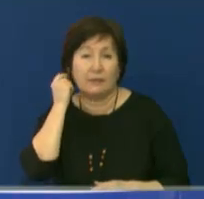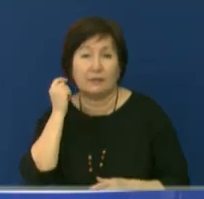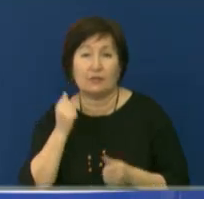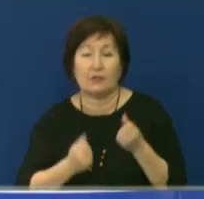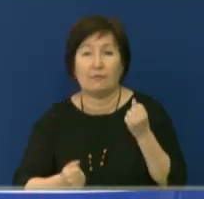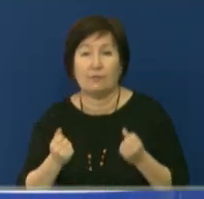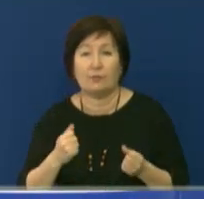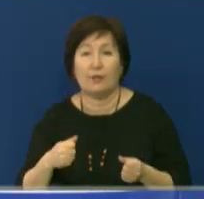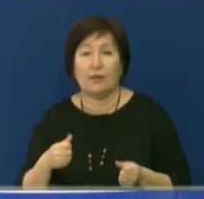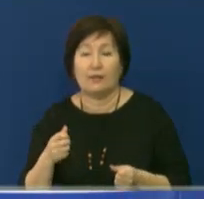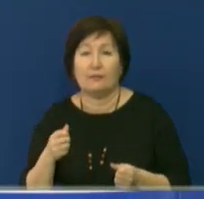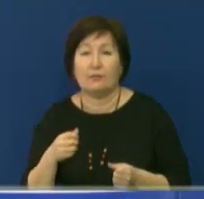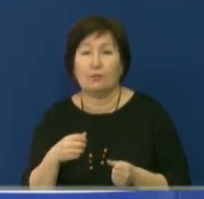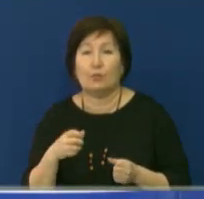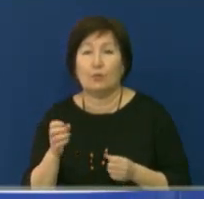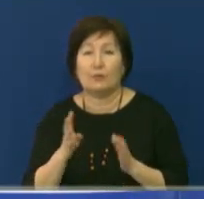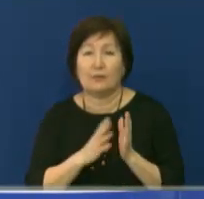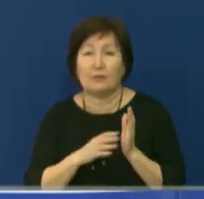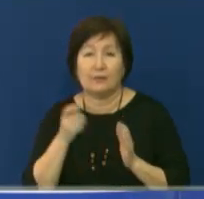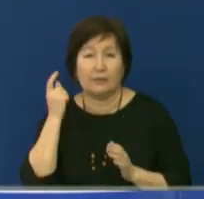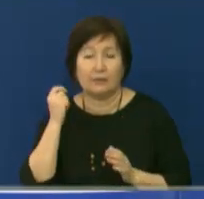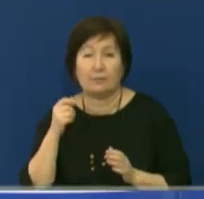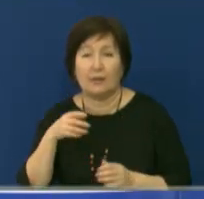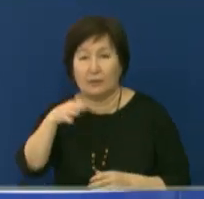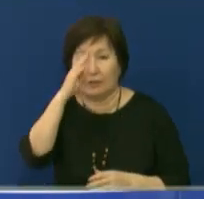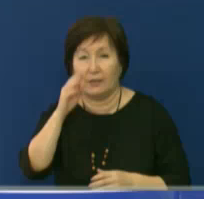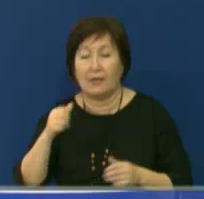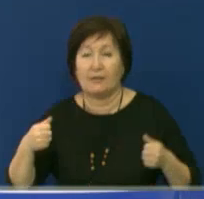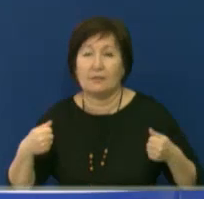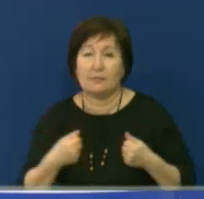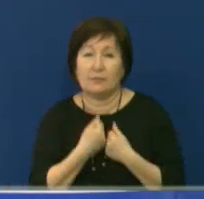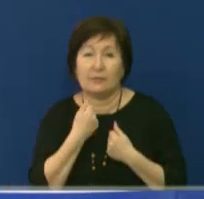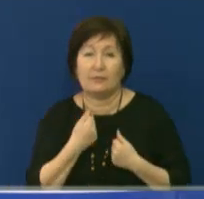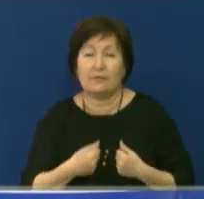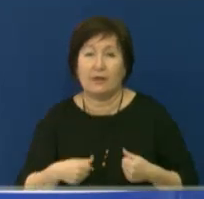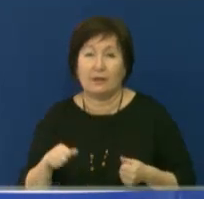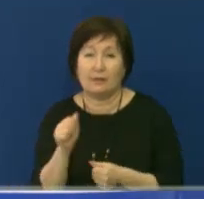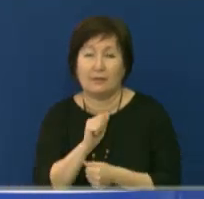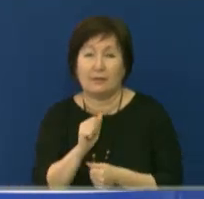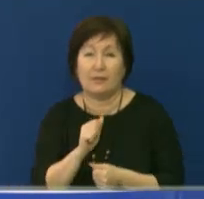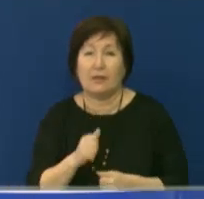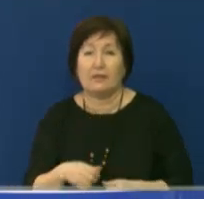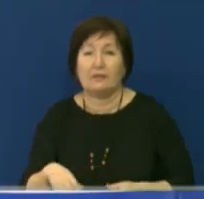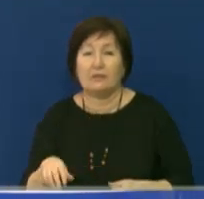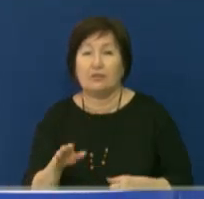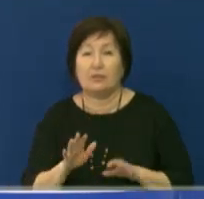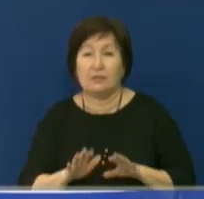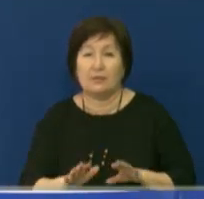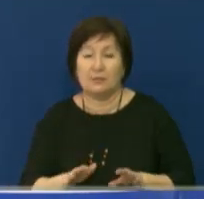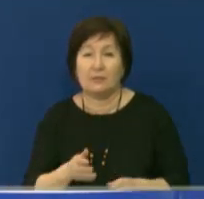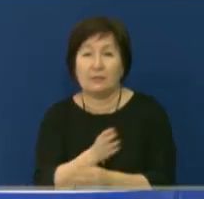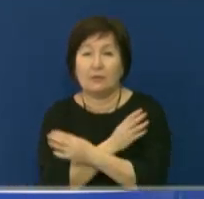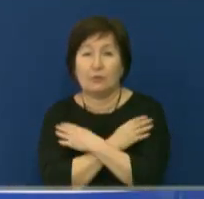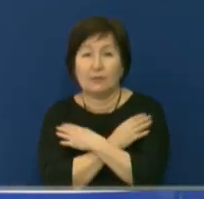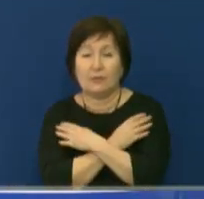баланы қағып кеткен болатын. Белгілі болғандай, жолды белгіленбеген жерден кесіп өтпек болған мектеп оқушысы ауыр жарақат алып, оқиға орнында көз